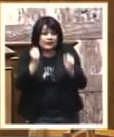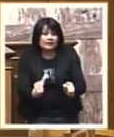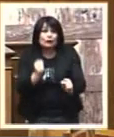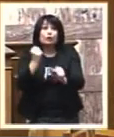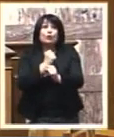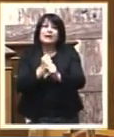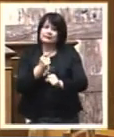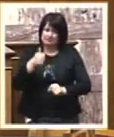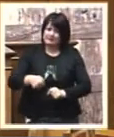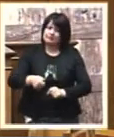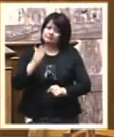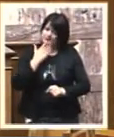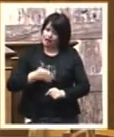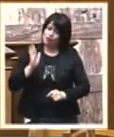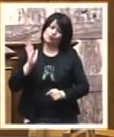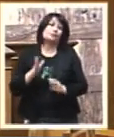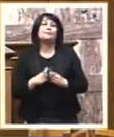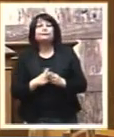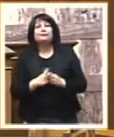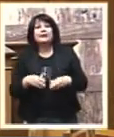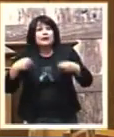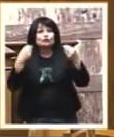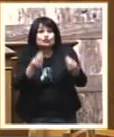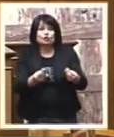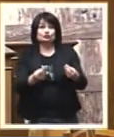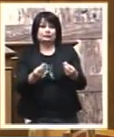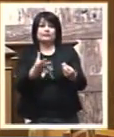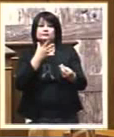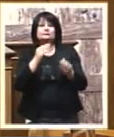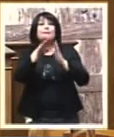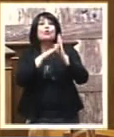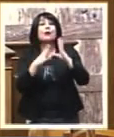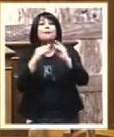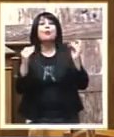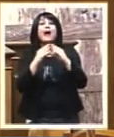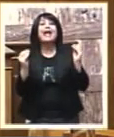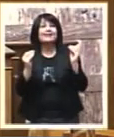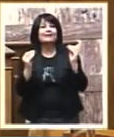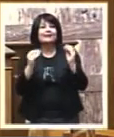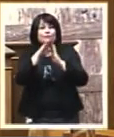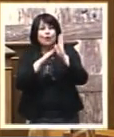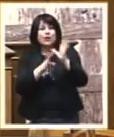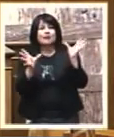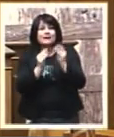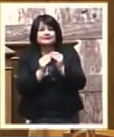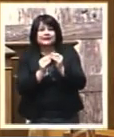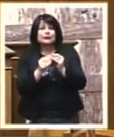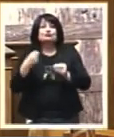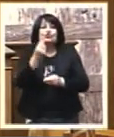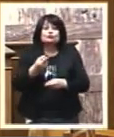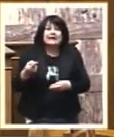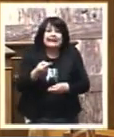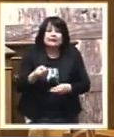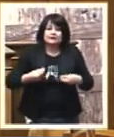νέων ευκαιριών. Να δώσουμε νέα εργαλεία, όπως είναι το πρόγραμμα ΟΑΕΔ για την προώθηση προγραμμάτων παροχής κινήτρων